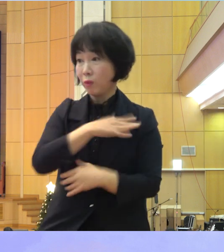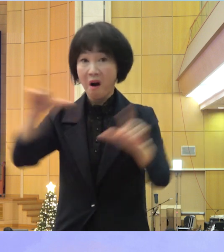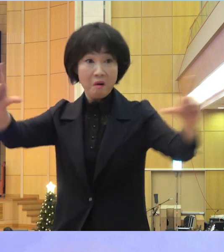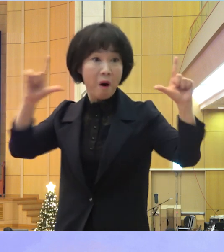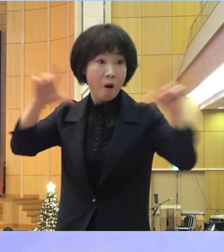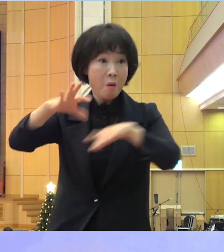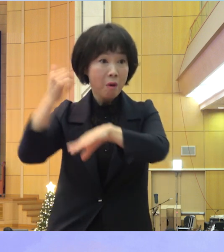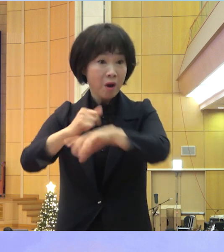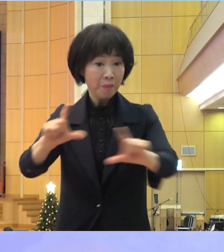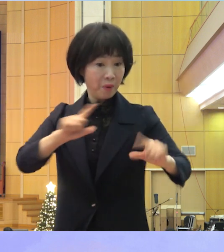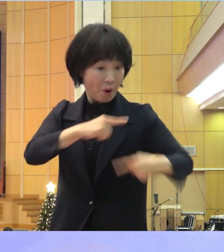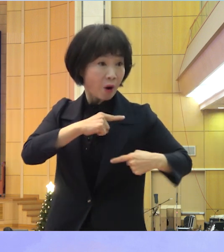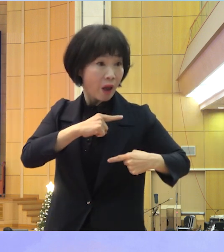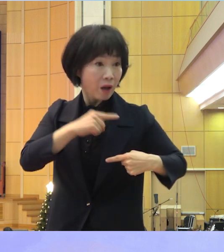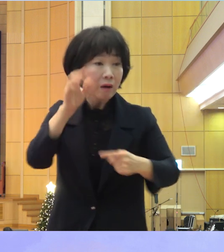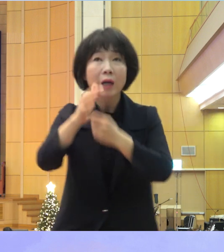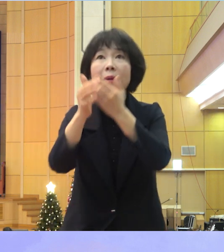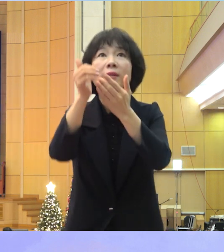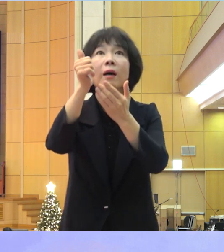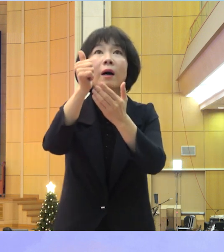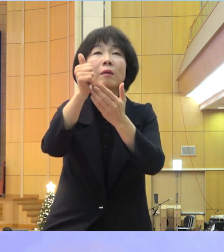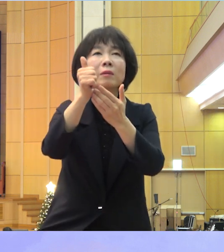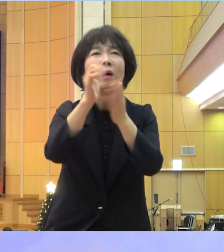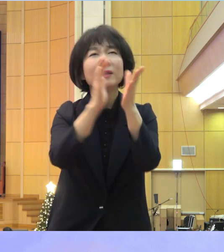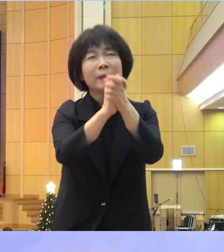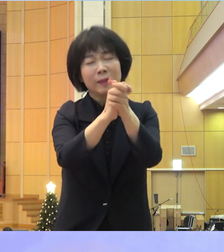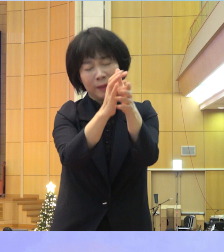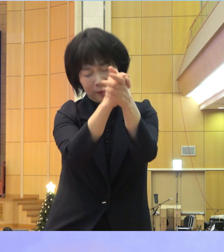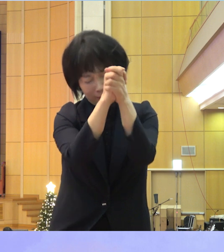사람이잖아. 그러면서 하나님께 기도한 거예요.